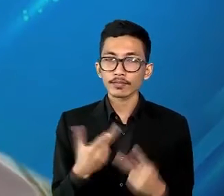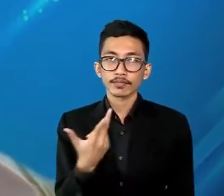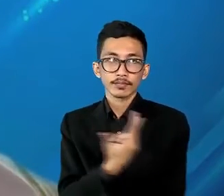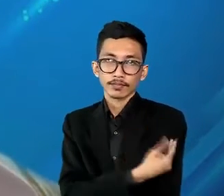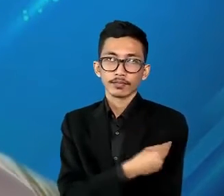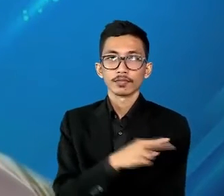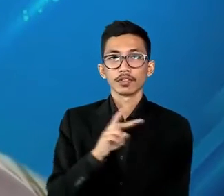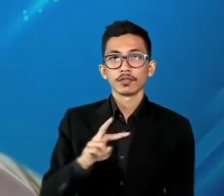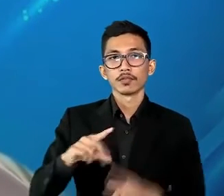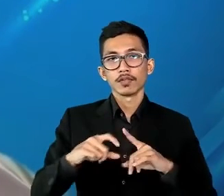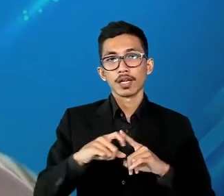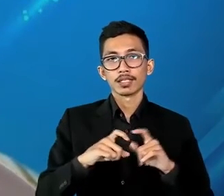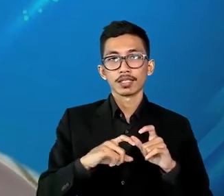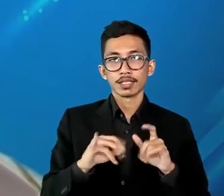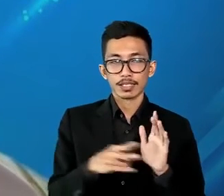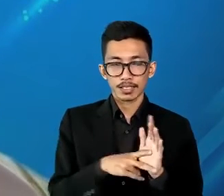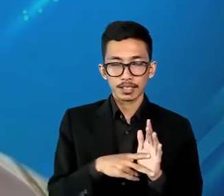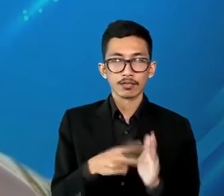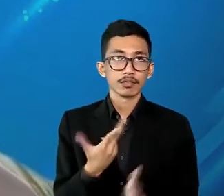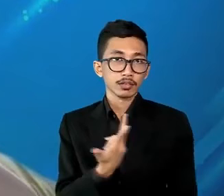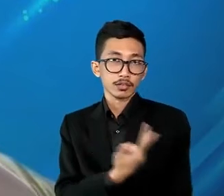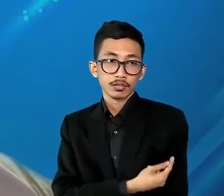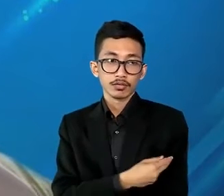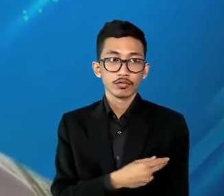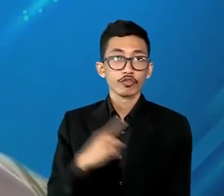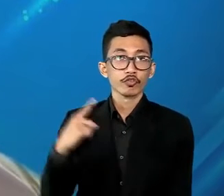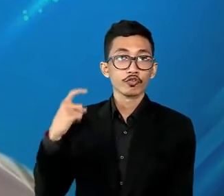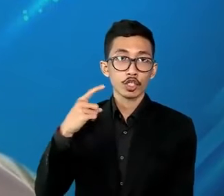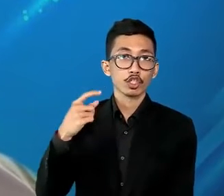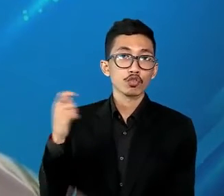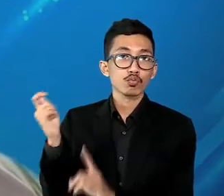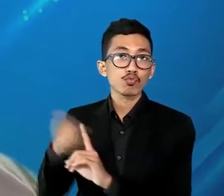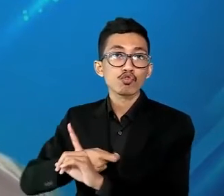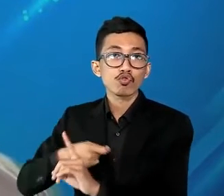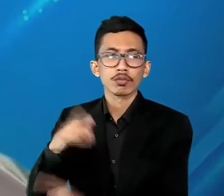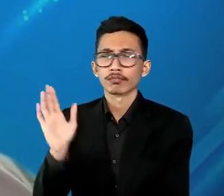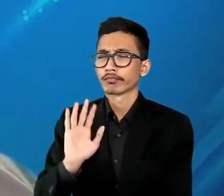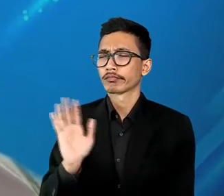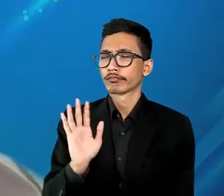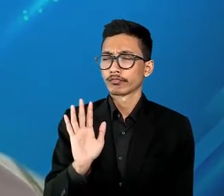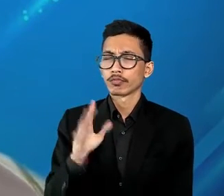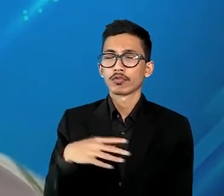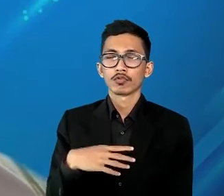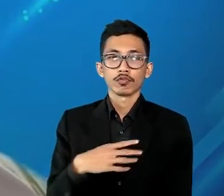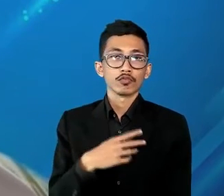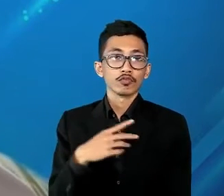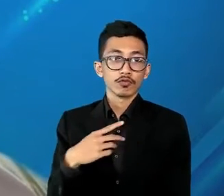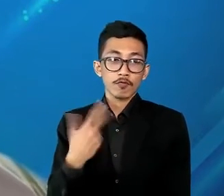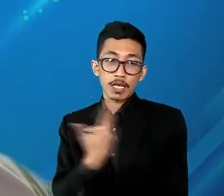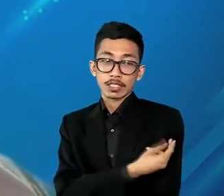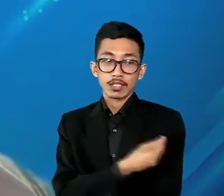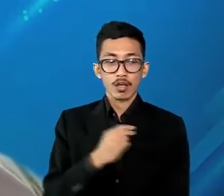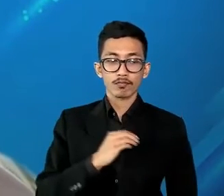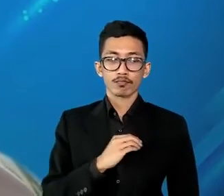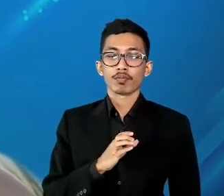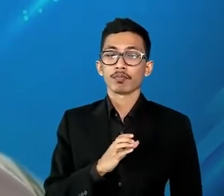Vaksinasi tidak membunuh virusnya, Mas. Vaksinasi adalah upaya untuk meningkatkan daya tahan tubuh kita ketika virus itu